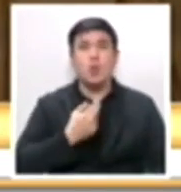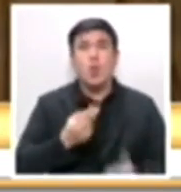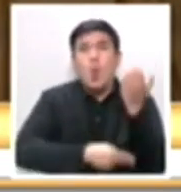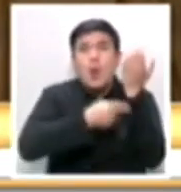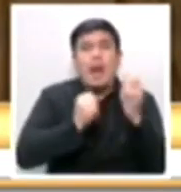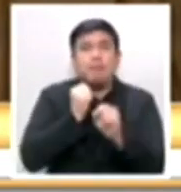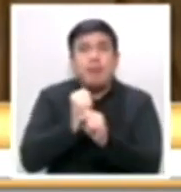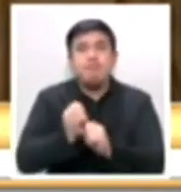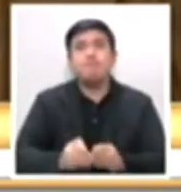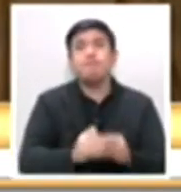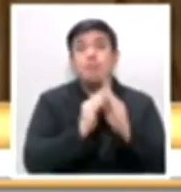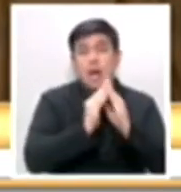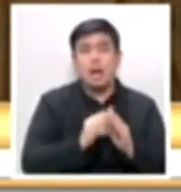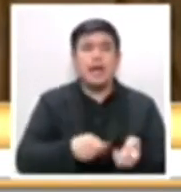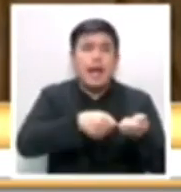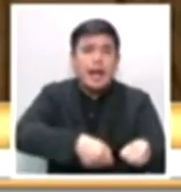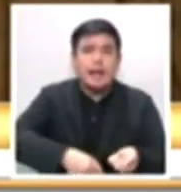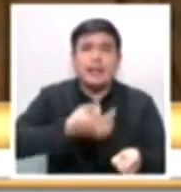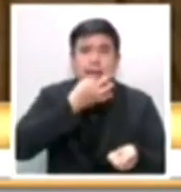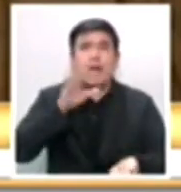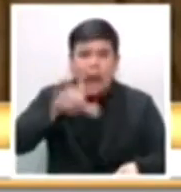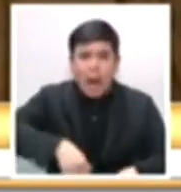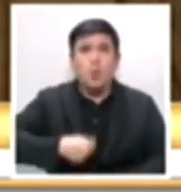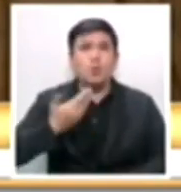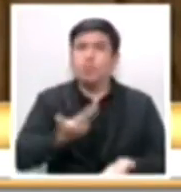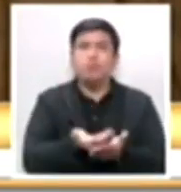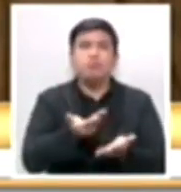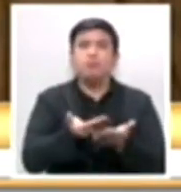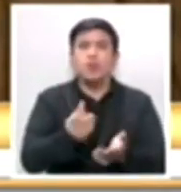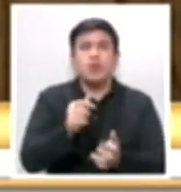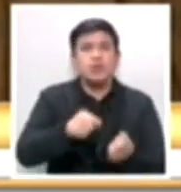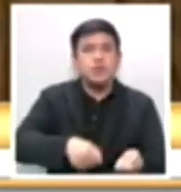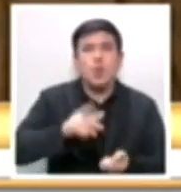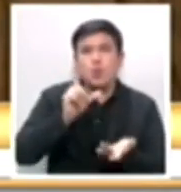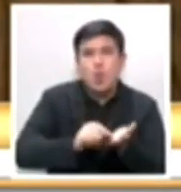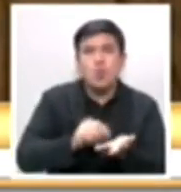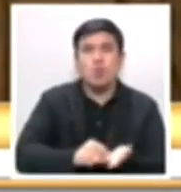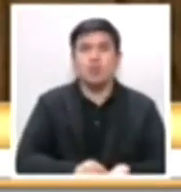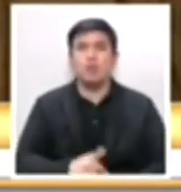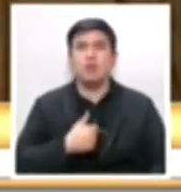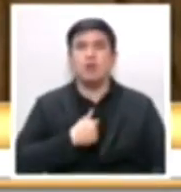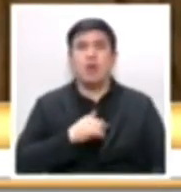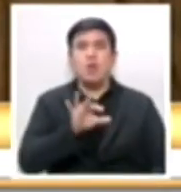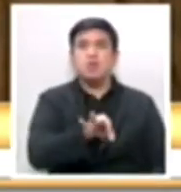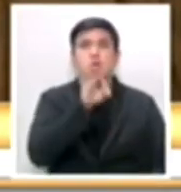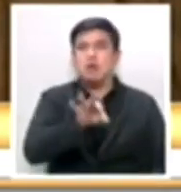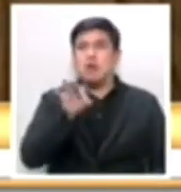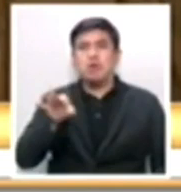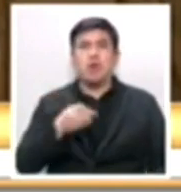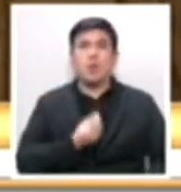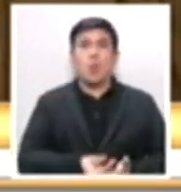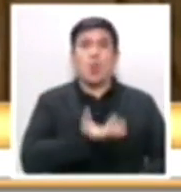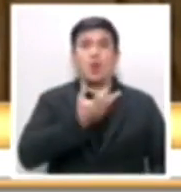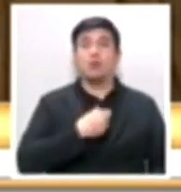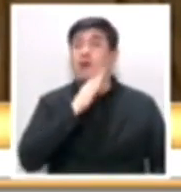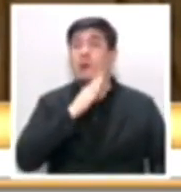พงๆที่เกษตรเขาก็จะซื้อให้ถูกๆนะครับไม่จำเป็นต้องไปทำด้านอุตส